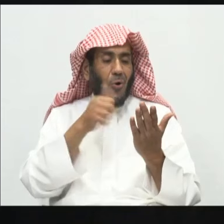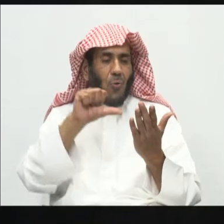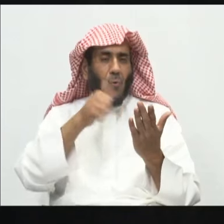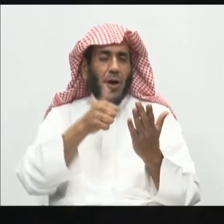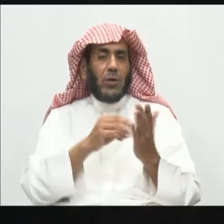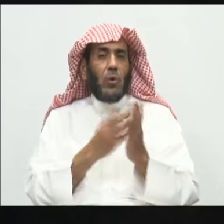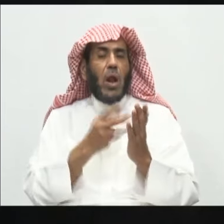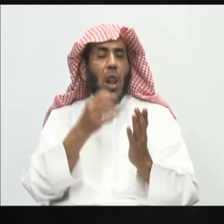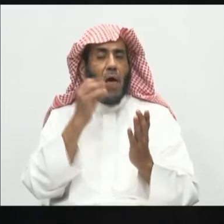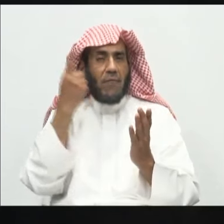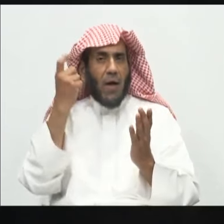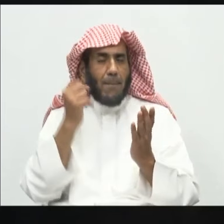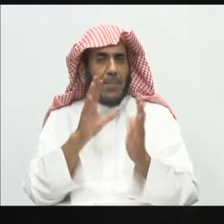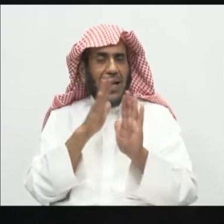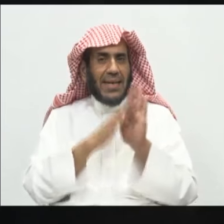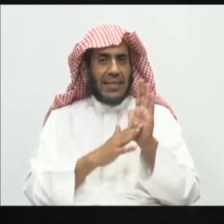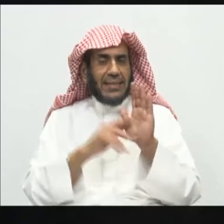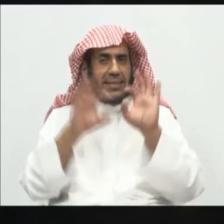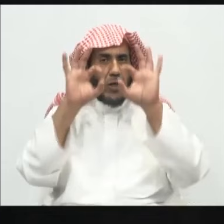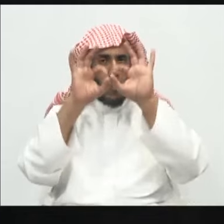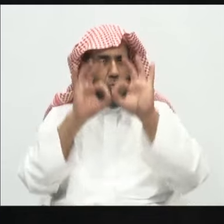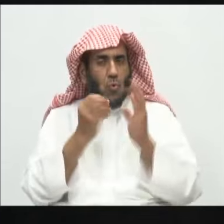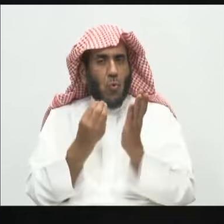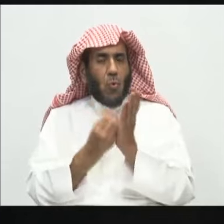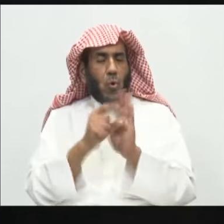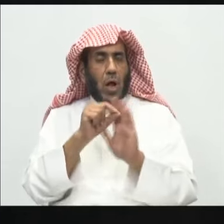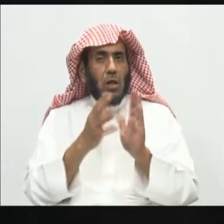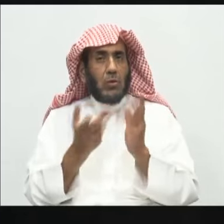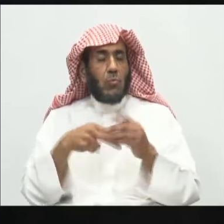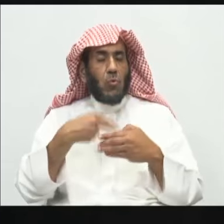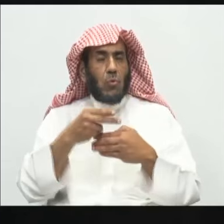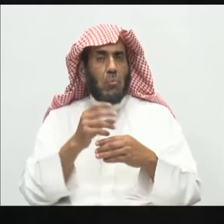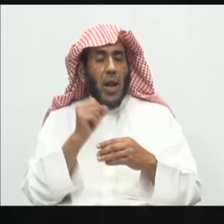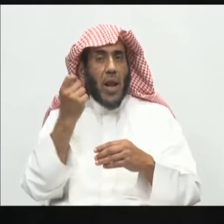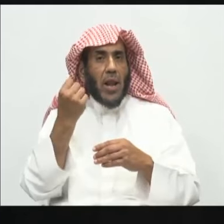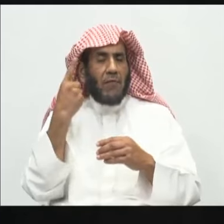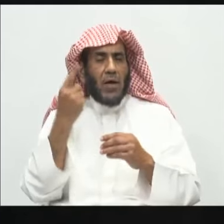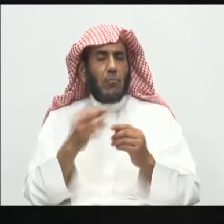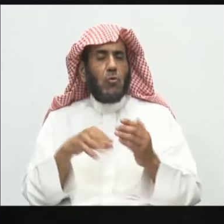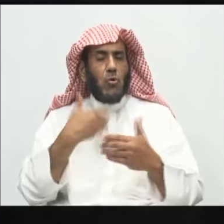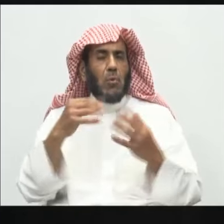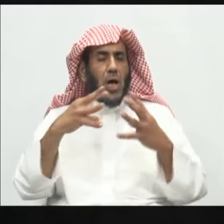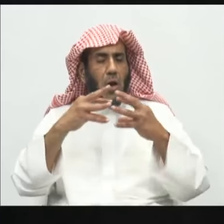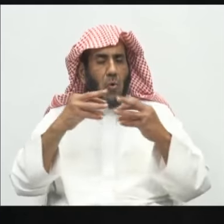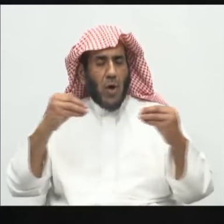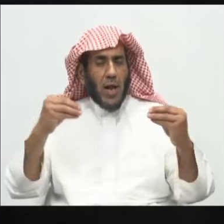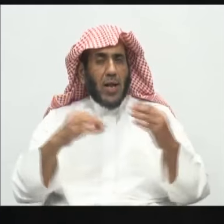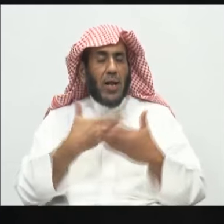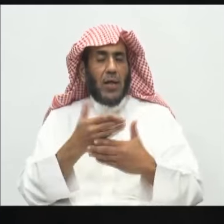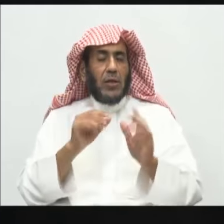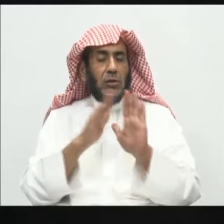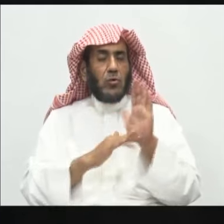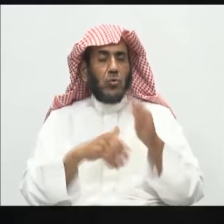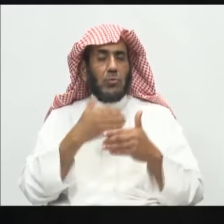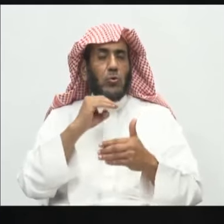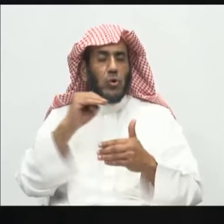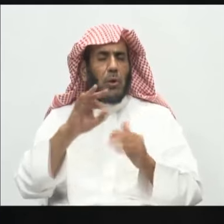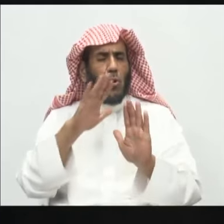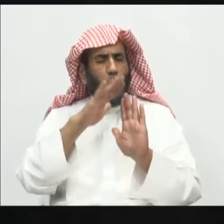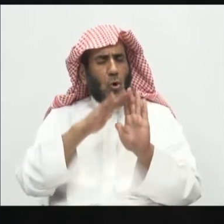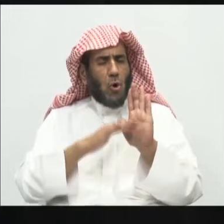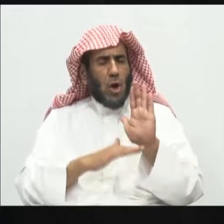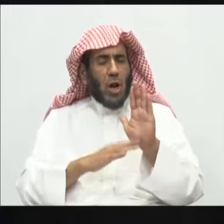سنفهم النص المقروء النص القراني نقرا هذا النص ثم سنفهم ما فيه ثم سنحلل هذا النص ثم بعد ذلك سنجيب عن اغلب ما في هذاه النص